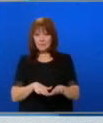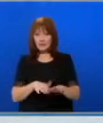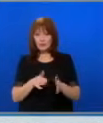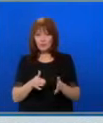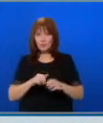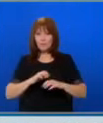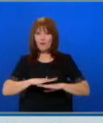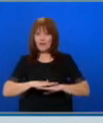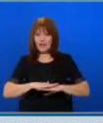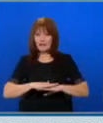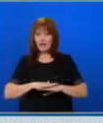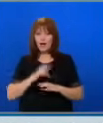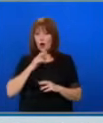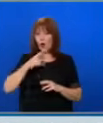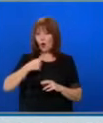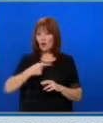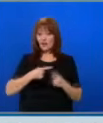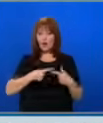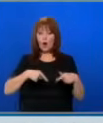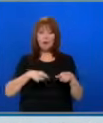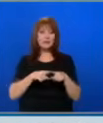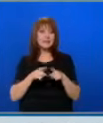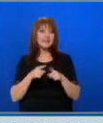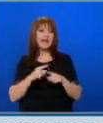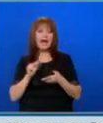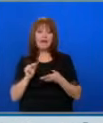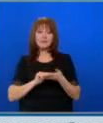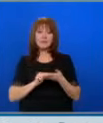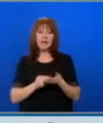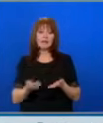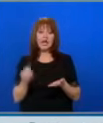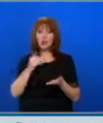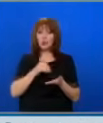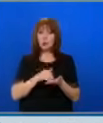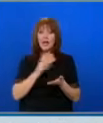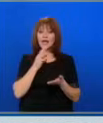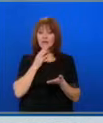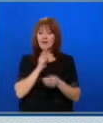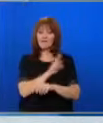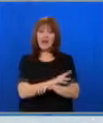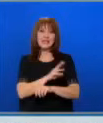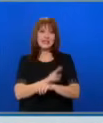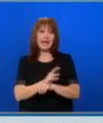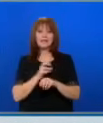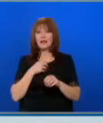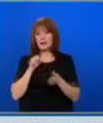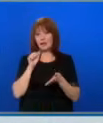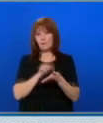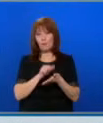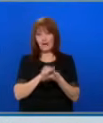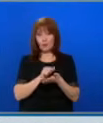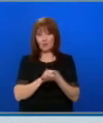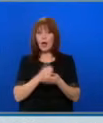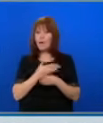лица. Отговорът на областната администрация дойде рано следобед с публикуване на документацията в сайта на администрацията. В нея се казва,